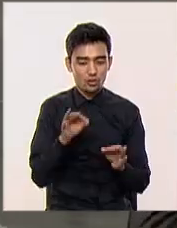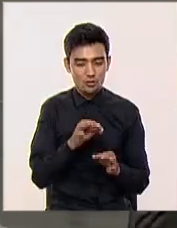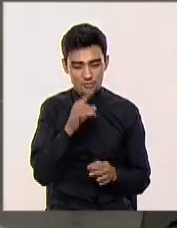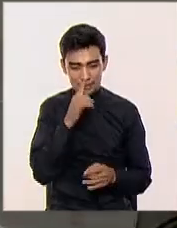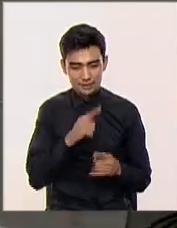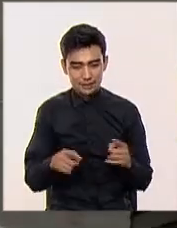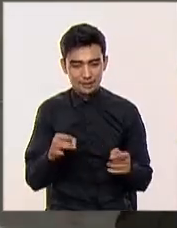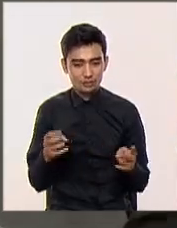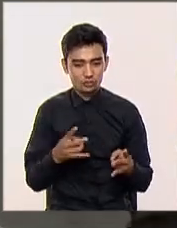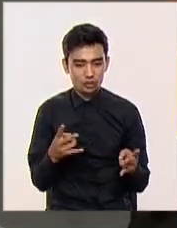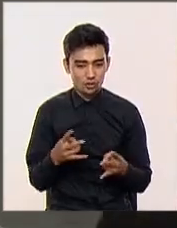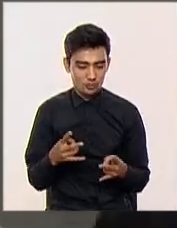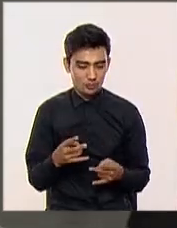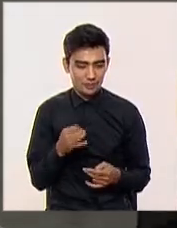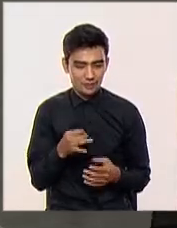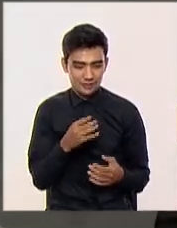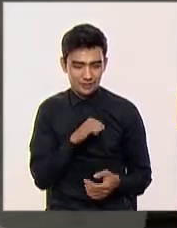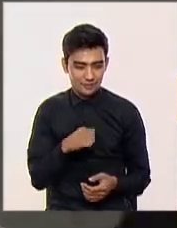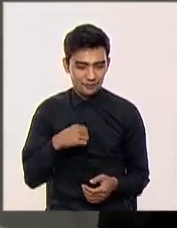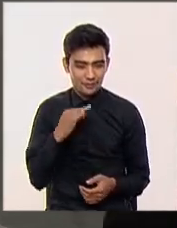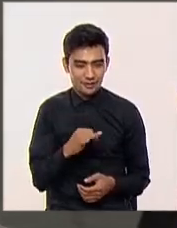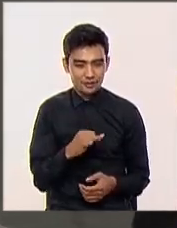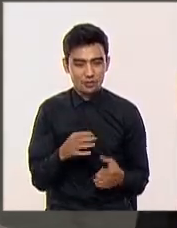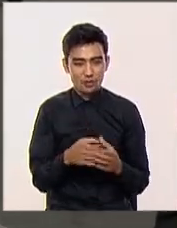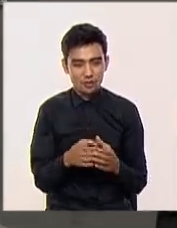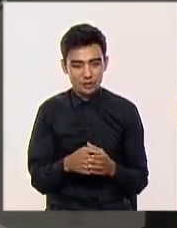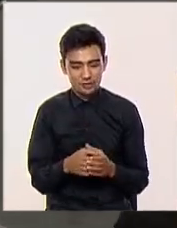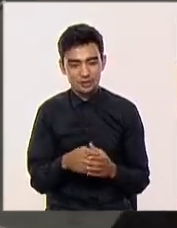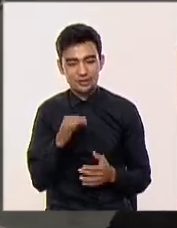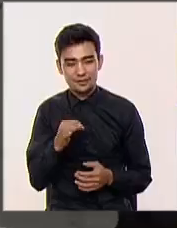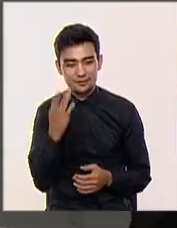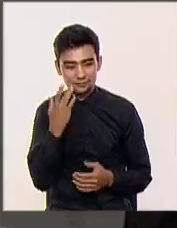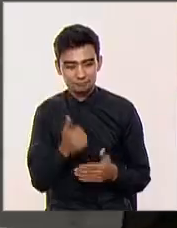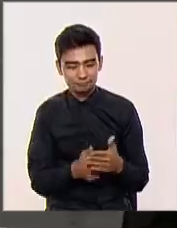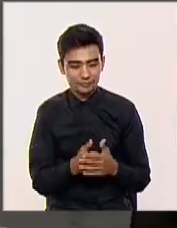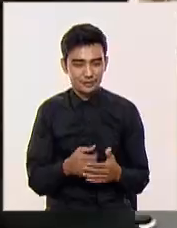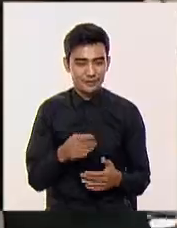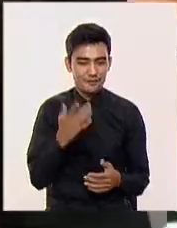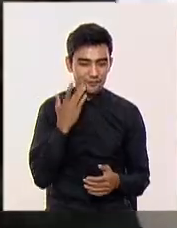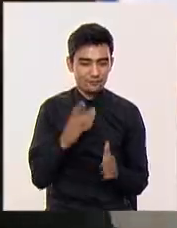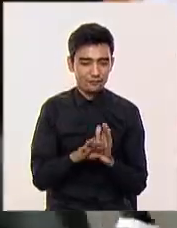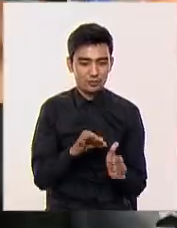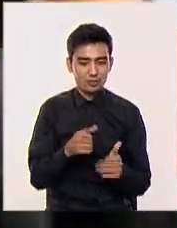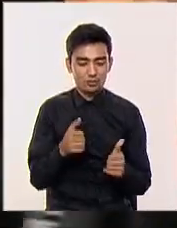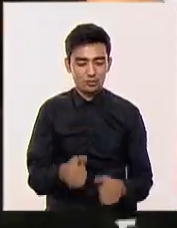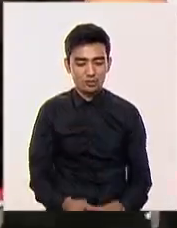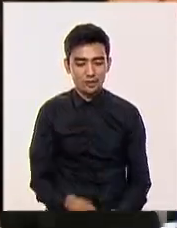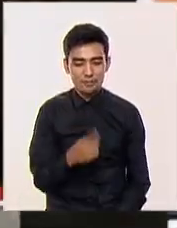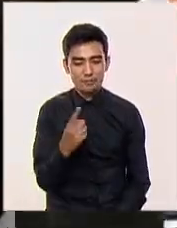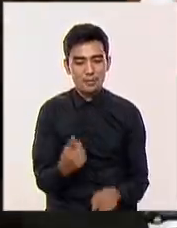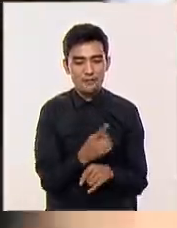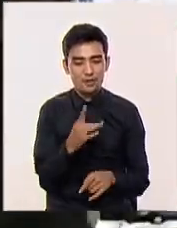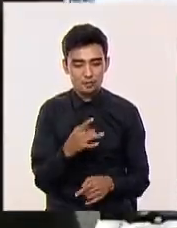можно самостоятельно, но команда единомышленников и наставников – это всегда хороший выбор. Это не первый забег